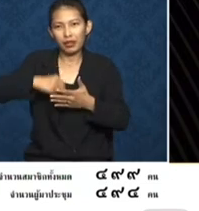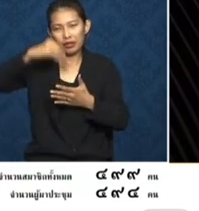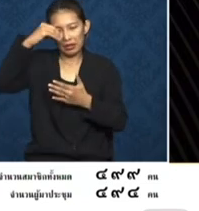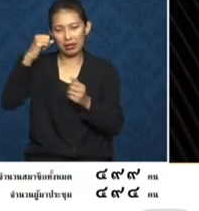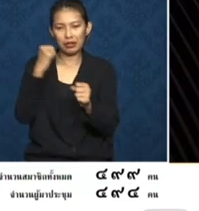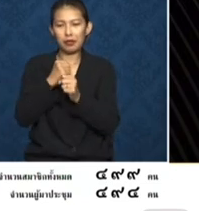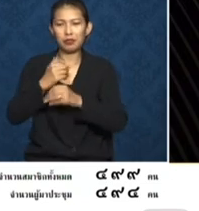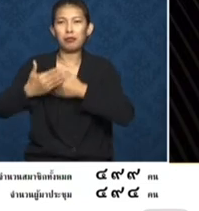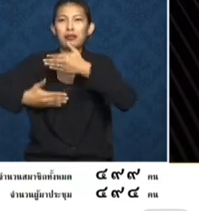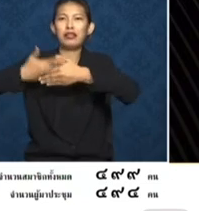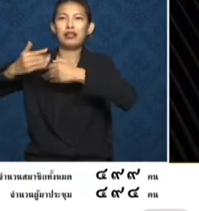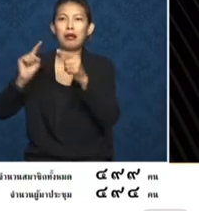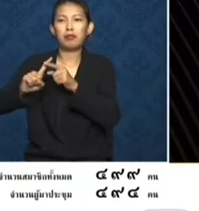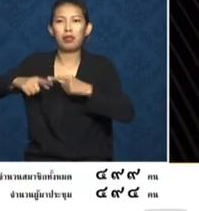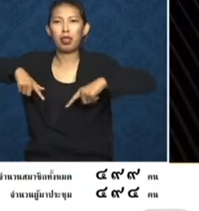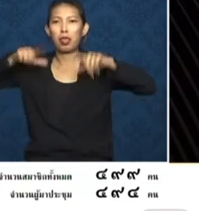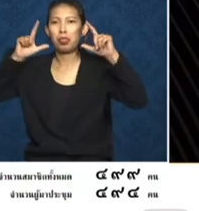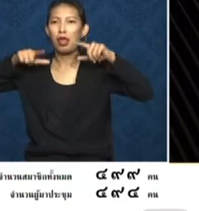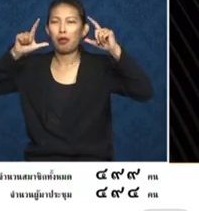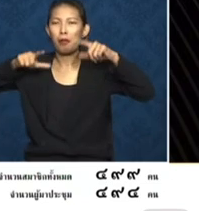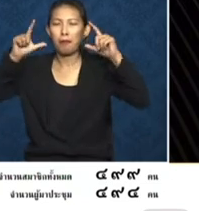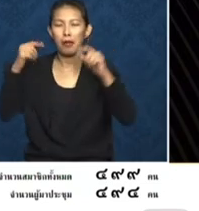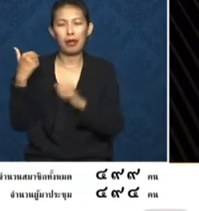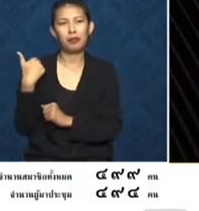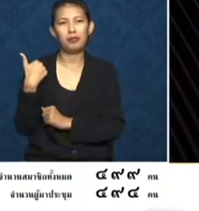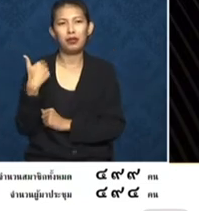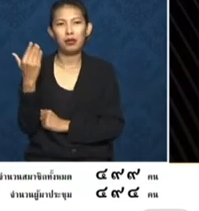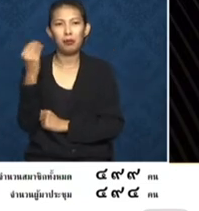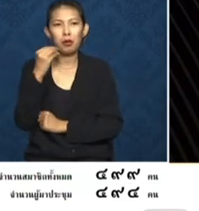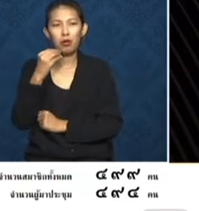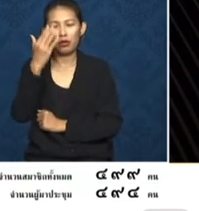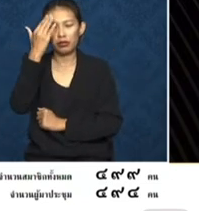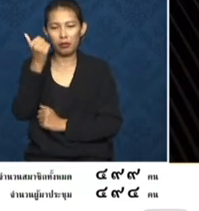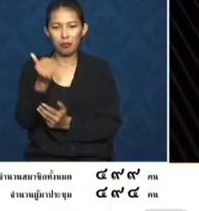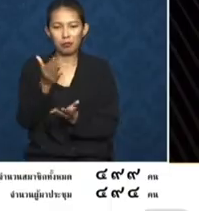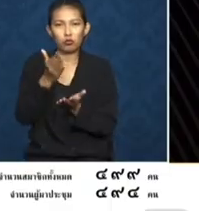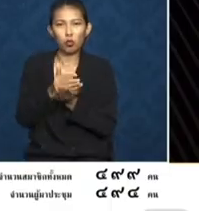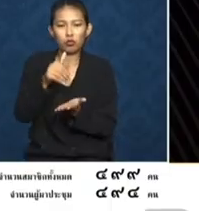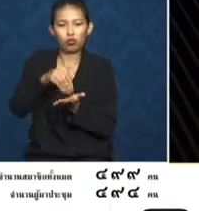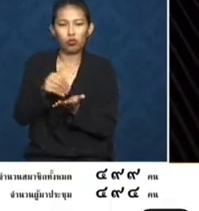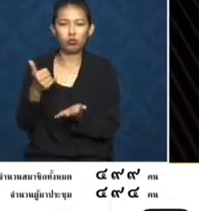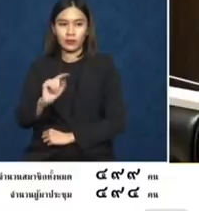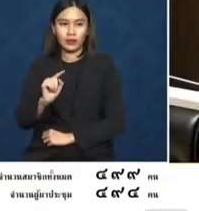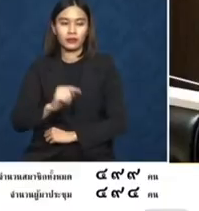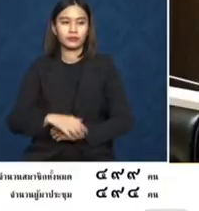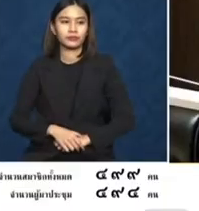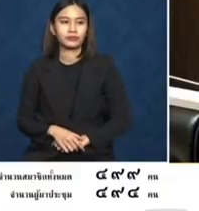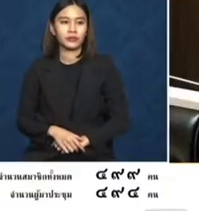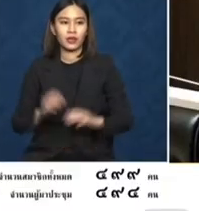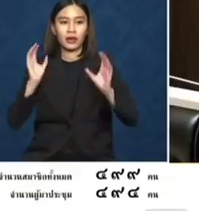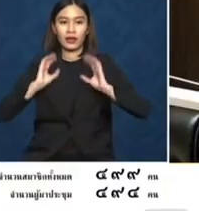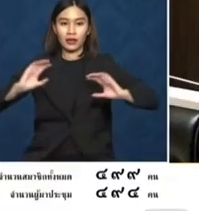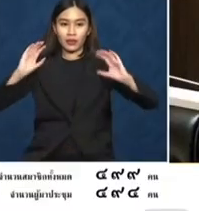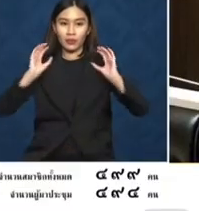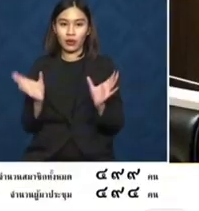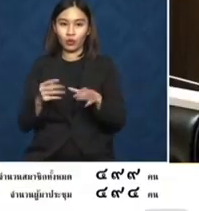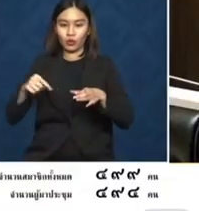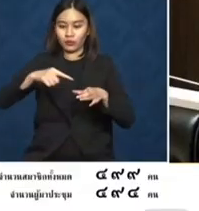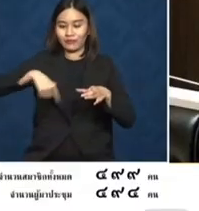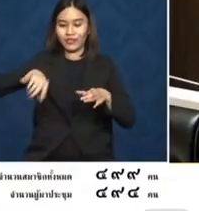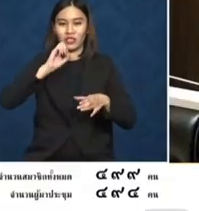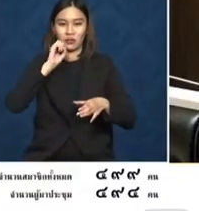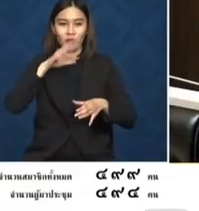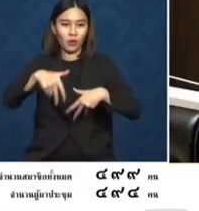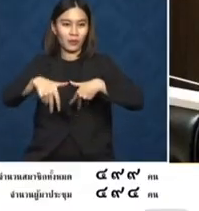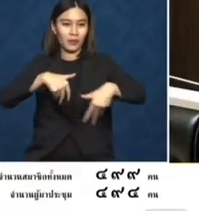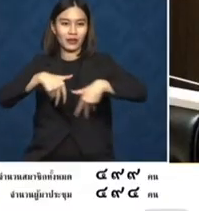ขจกรรมสร้างหนาส้างตาใหกผู้บริหารสถานศึษารอคนจากส่วนกลางมาตดลบบินรฐบานี้บอกกประชาชนอยู่